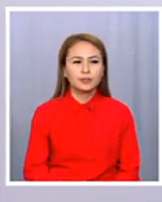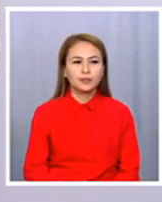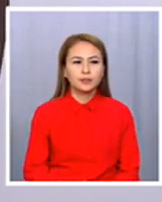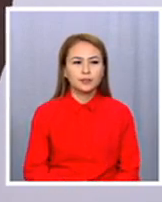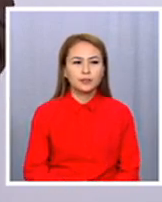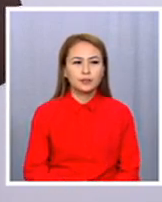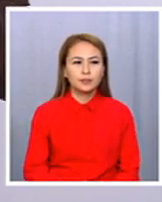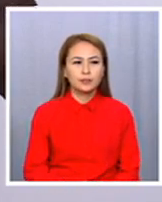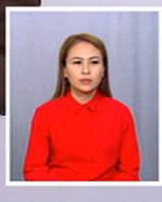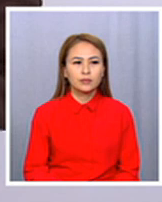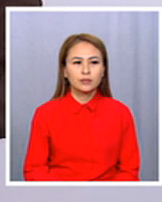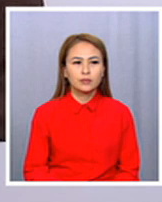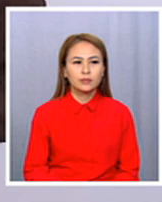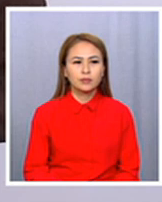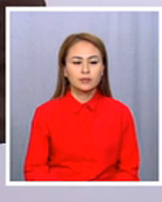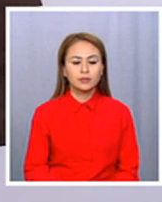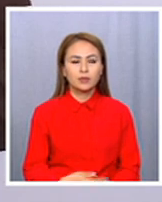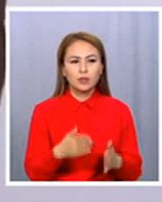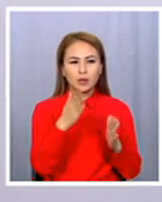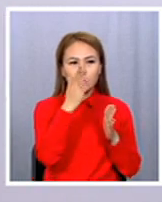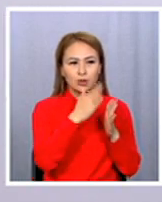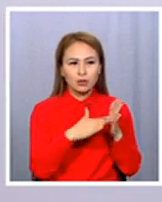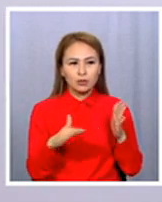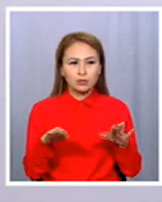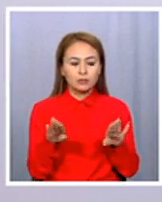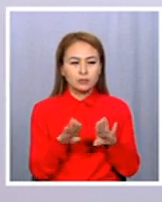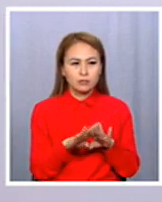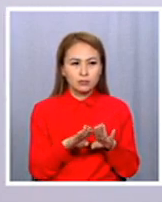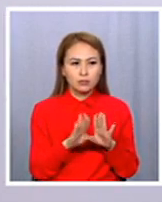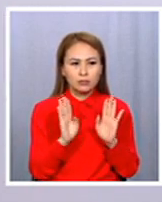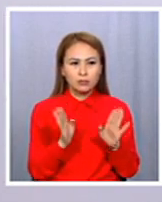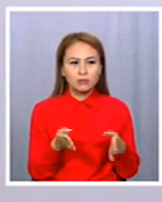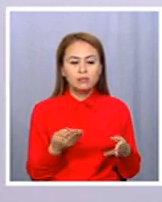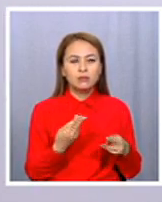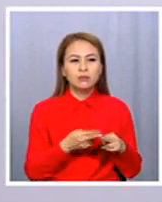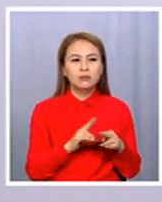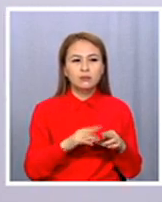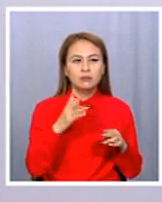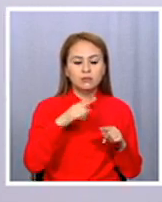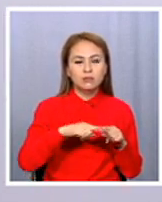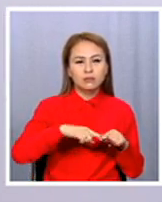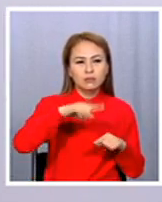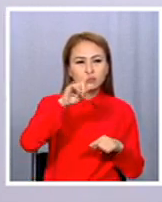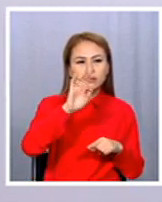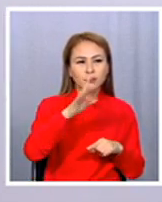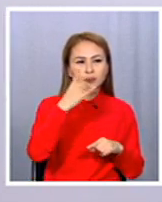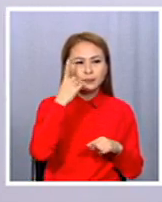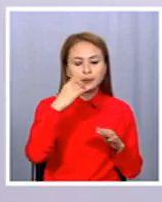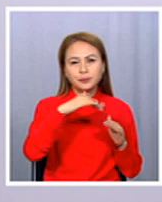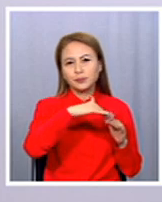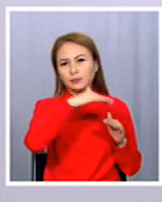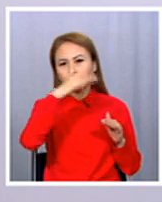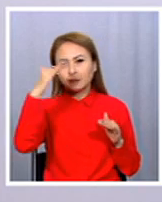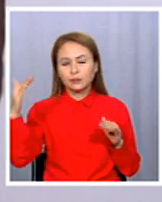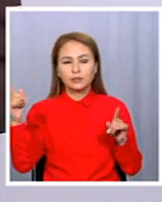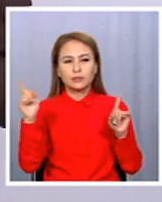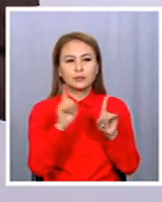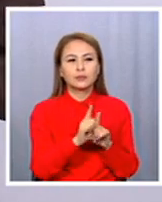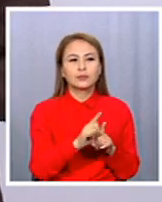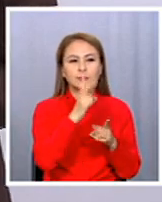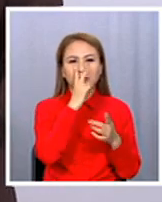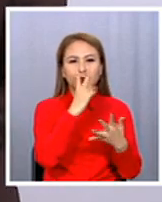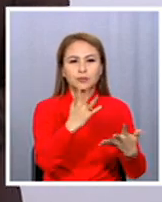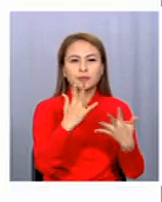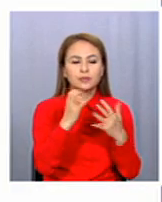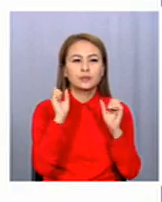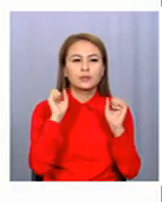бір тауға ұқсайтын болады, иә? Сондықтан мына нүктелерді жоғары қарататын болсақ, бір таудың төбесі ретінде көз алдымызға